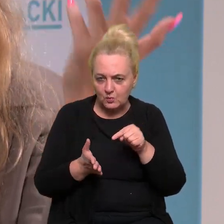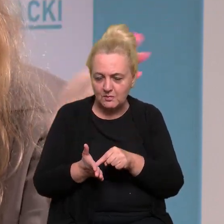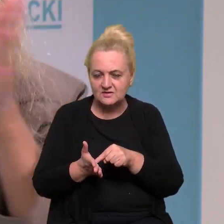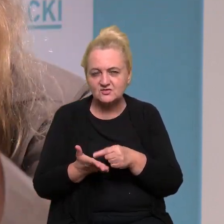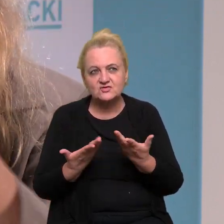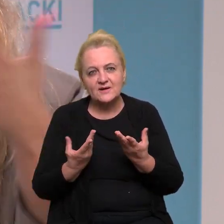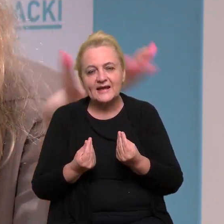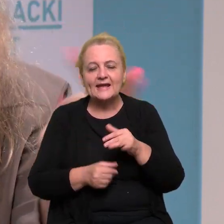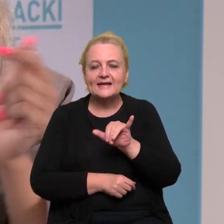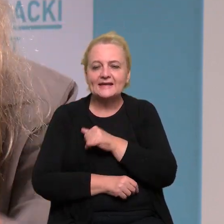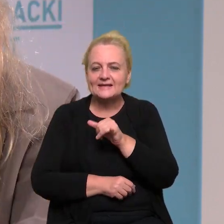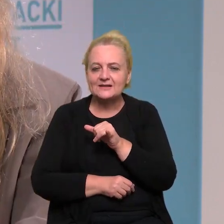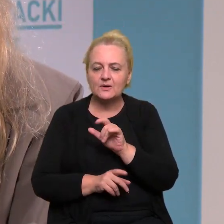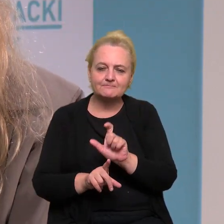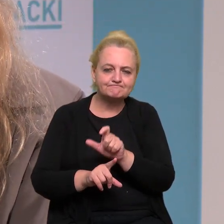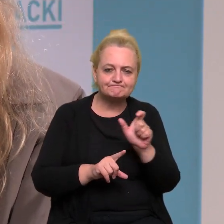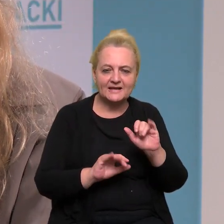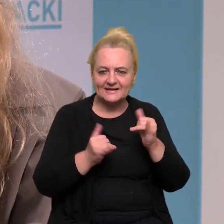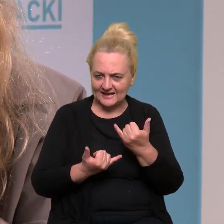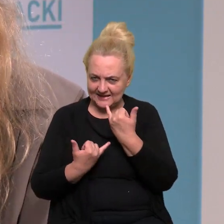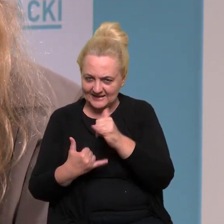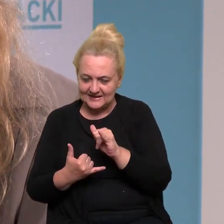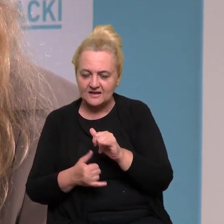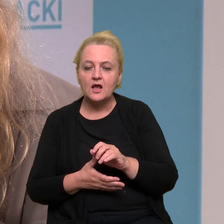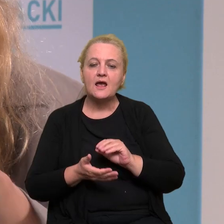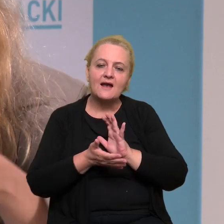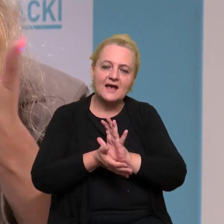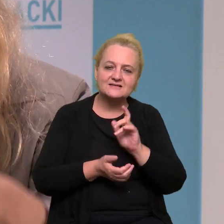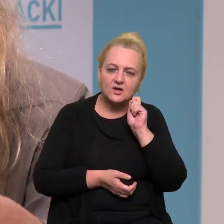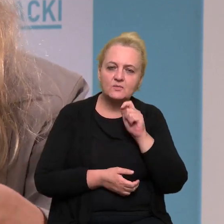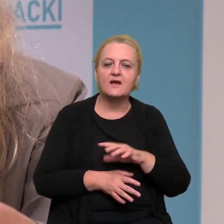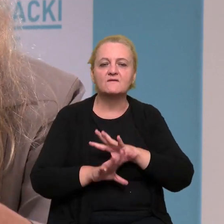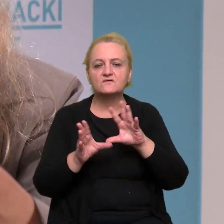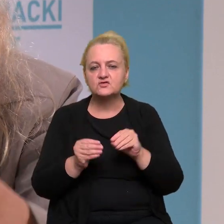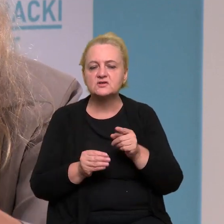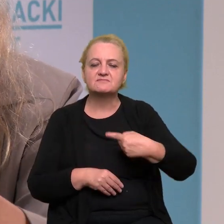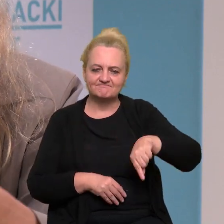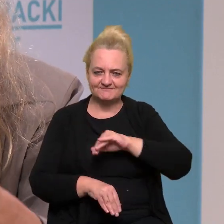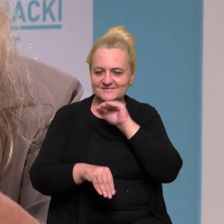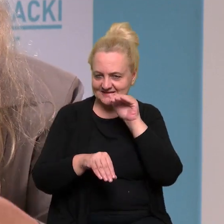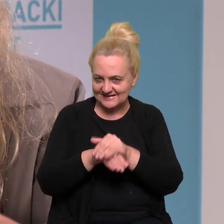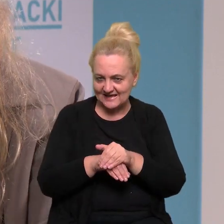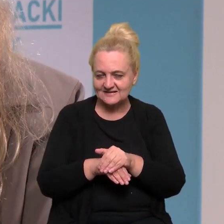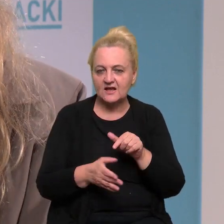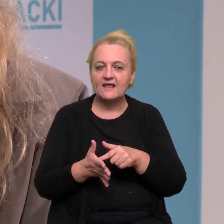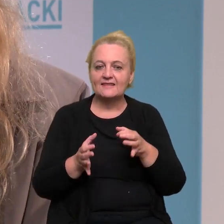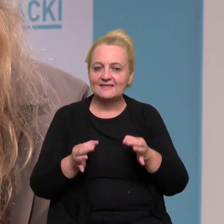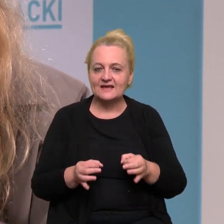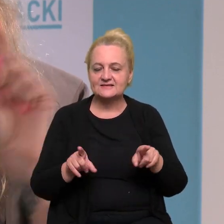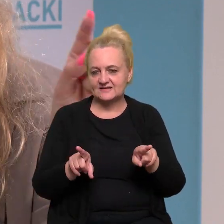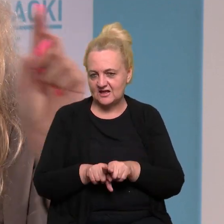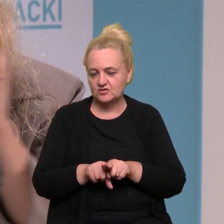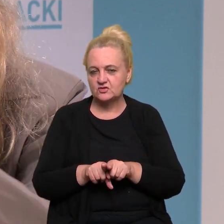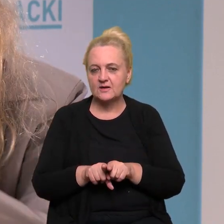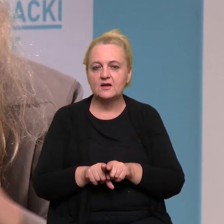problem, jak imiona nadać, czy inne pisma kobiece. Wszyscy byli zgodni, jest teraz tutaj